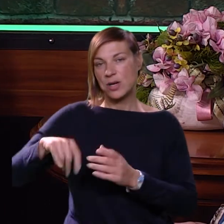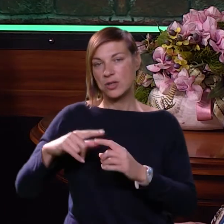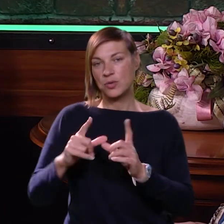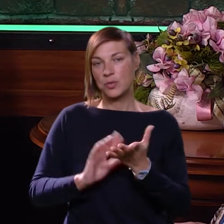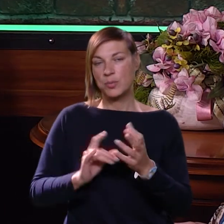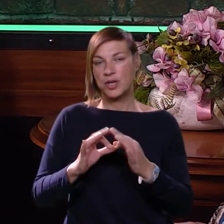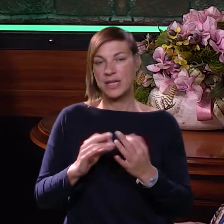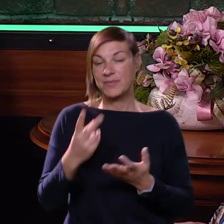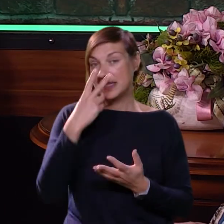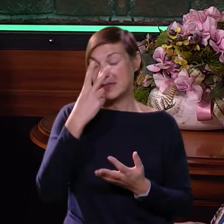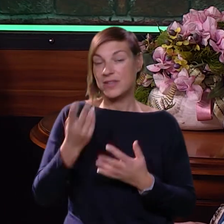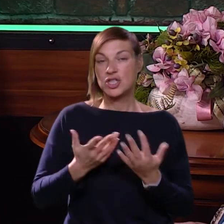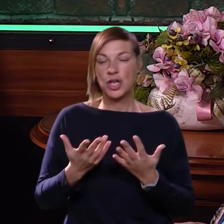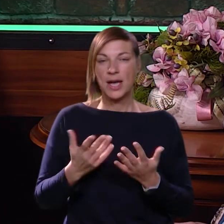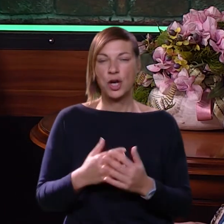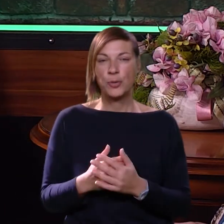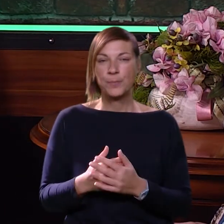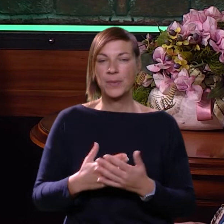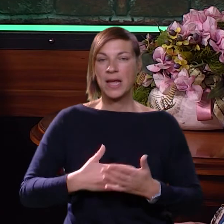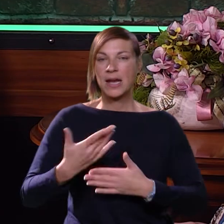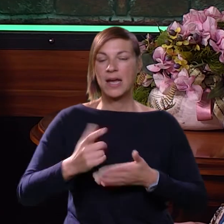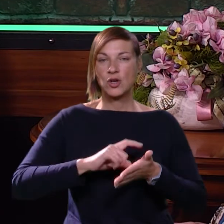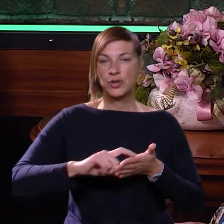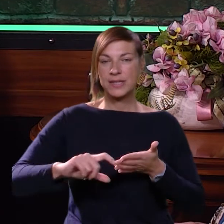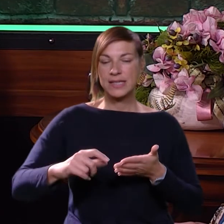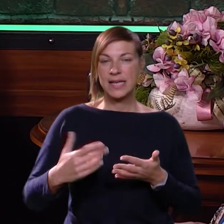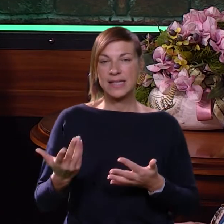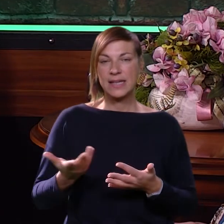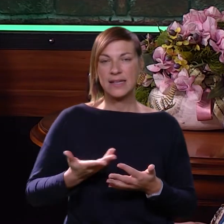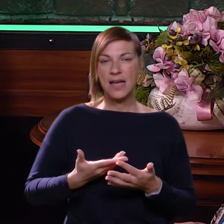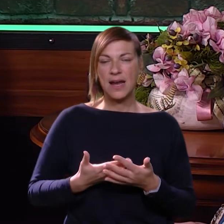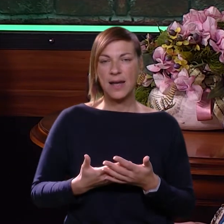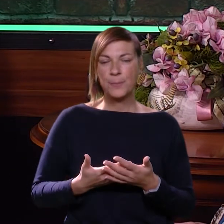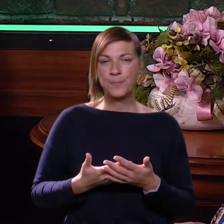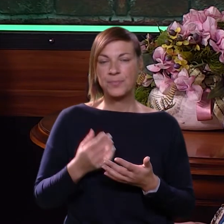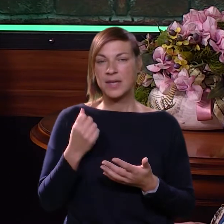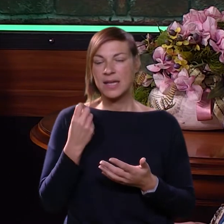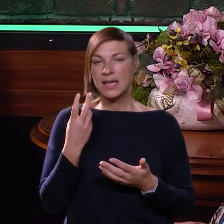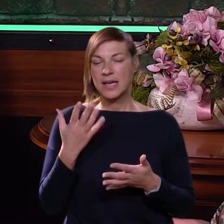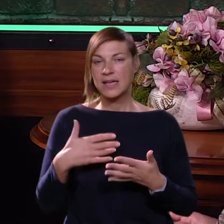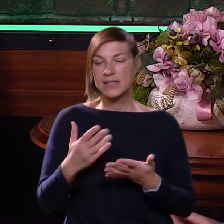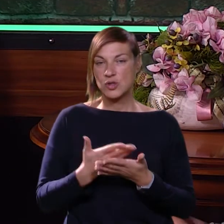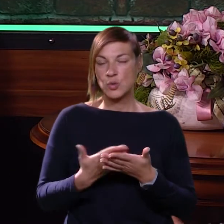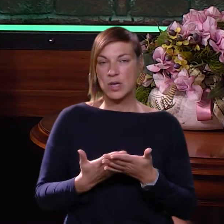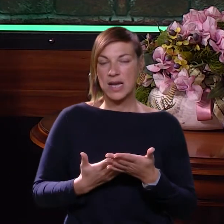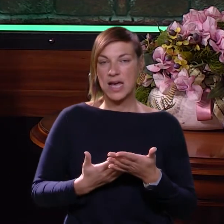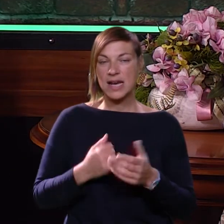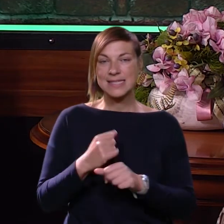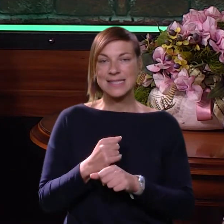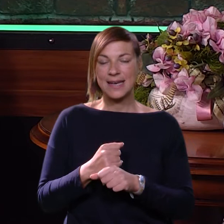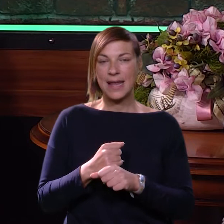tog tumora da se vidi je li što i kako. Nakon tjedan dana je ipak, kad su nalazi